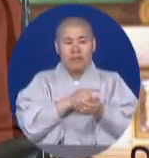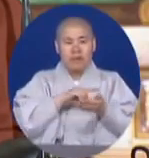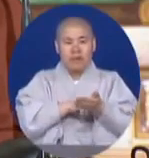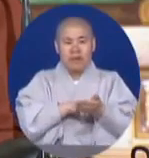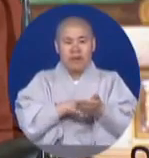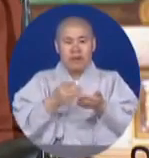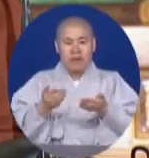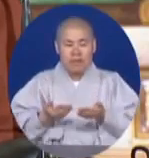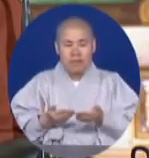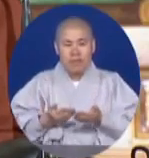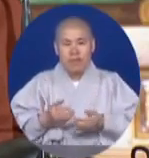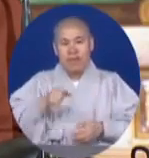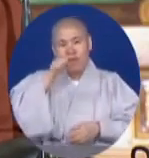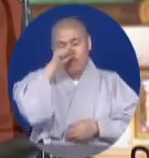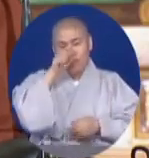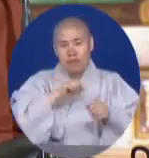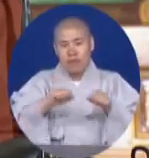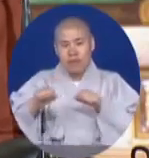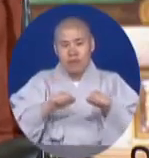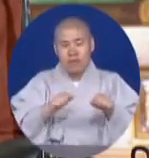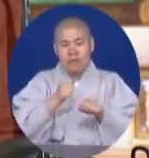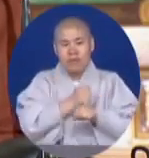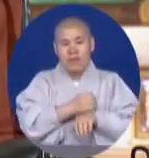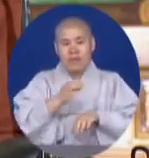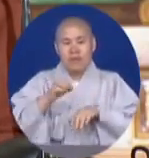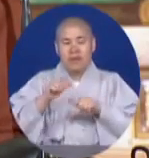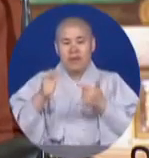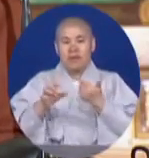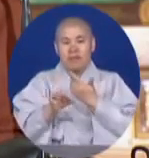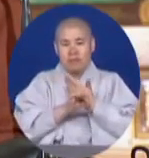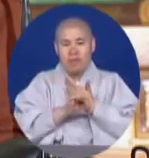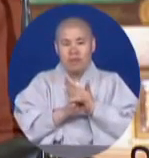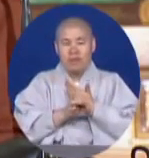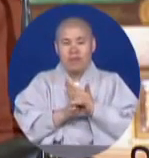닦고 선행을 닦지 않으면 도저히 인천에 못 태어납니다.